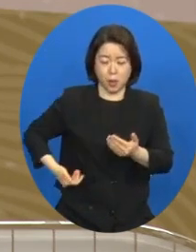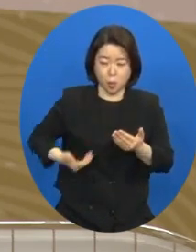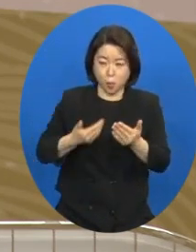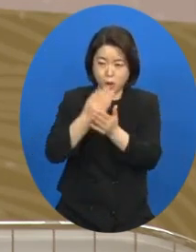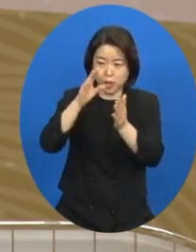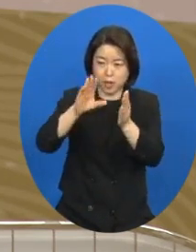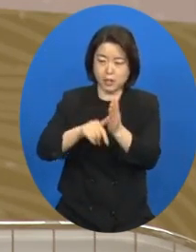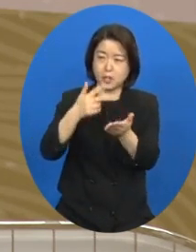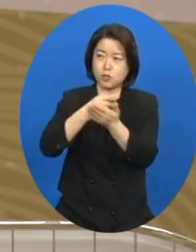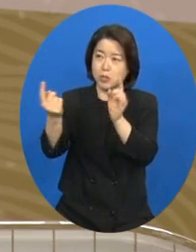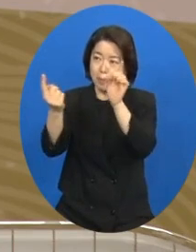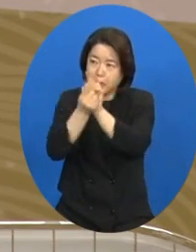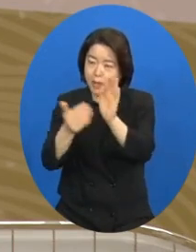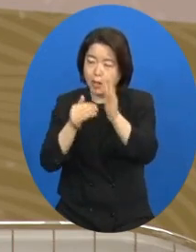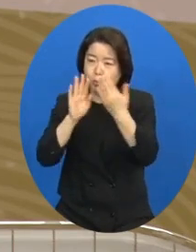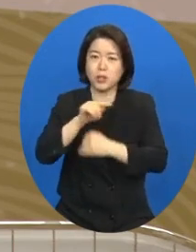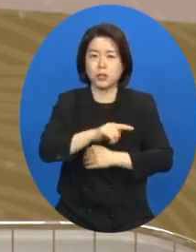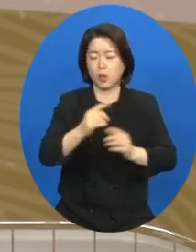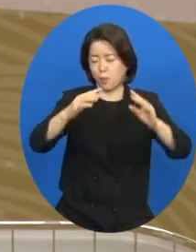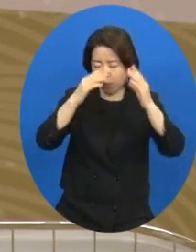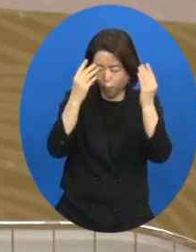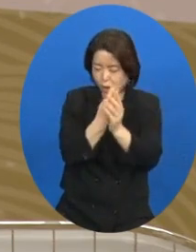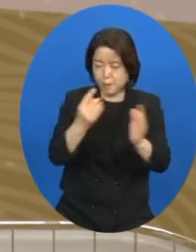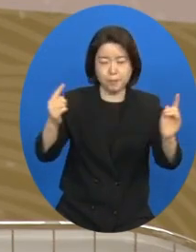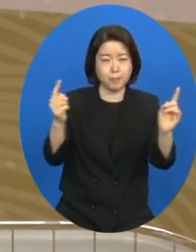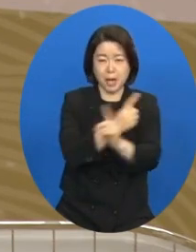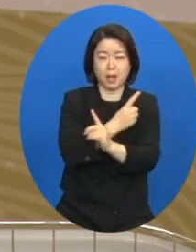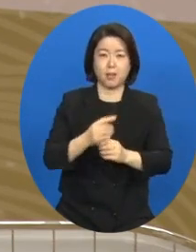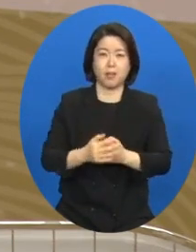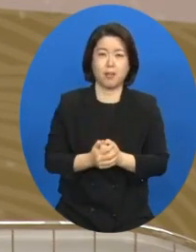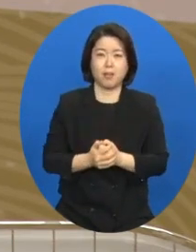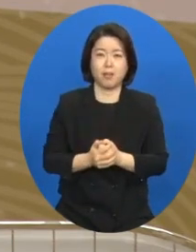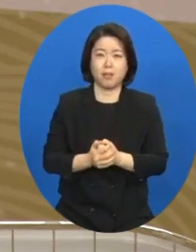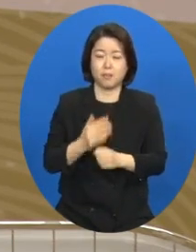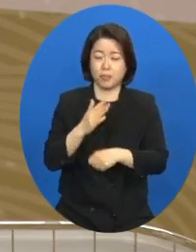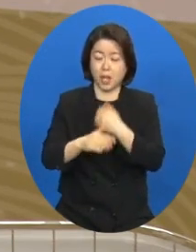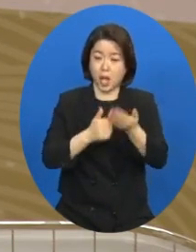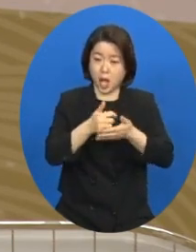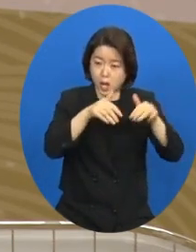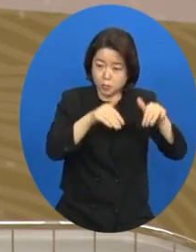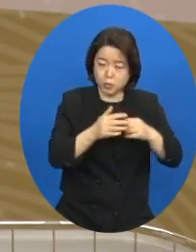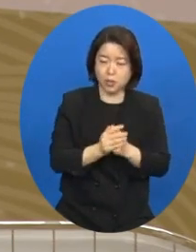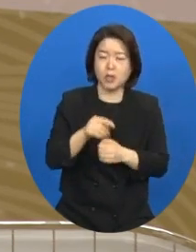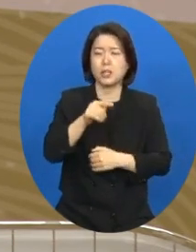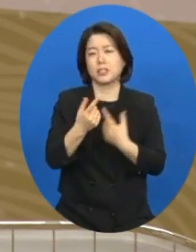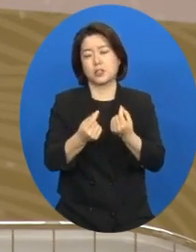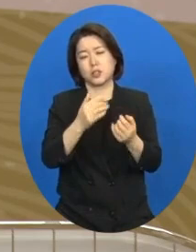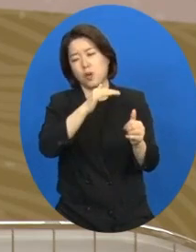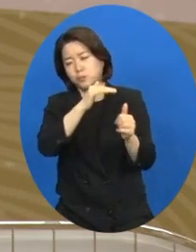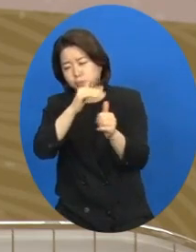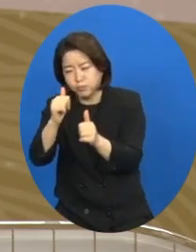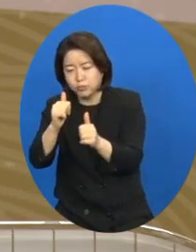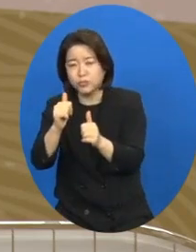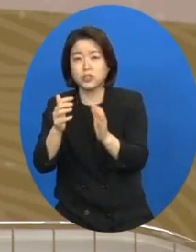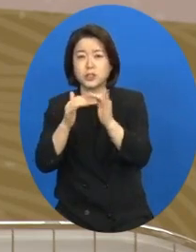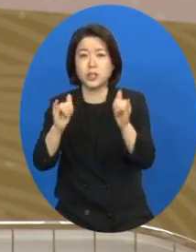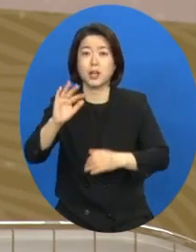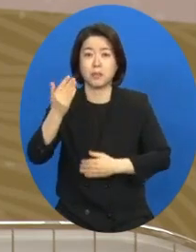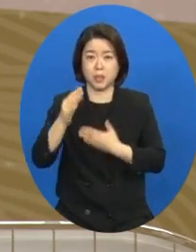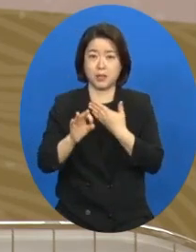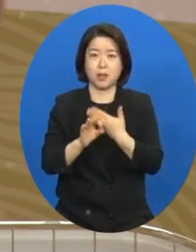주님을 만나고 나니까 하나님의 종 일이 진짜 그렇게 하나님이 불러만 주실 수 있는 사람이 된다면